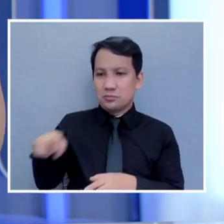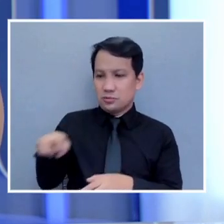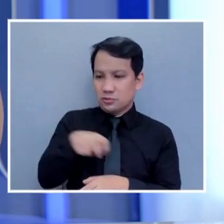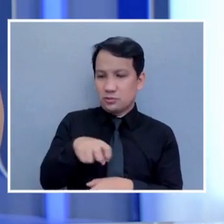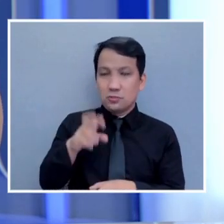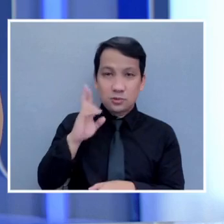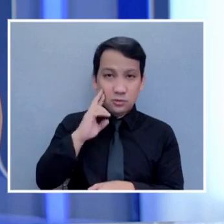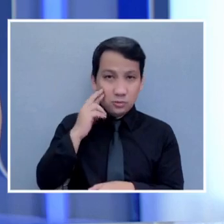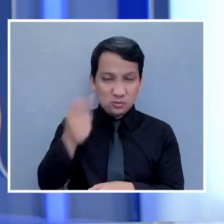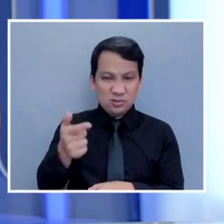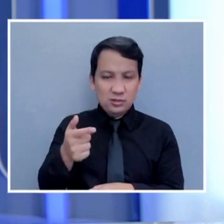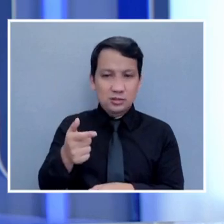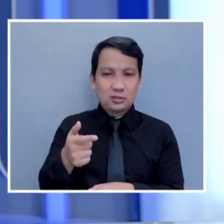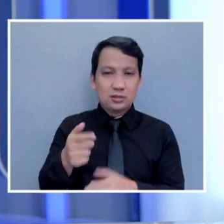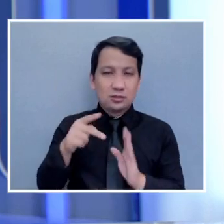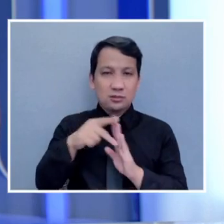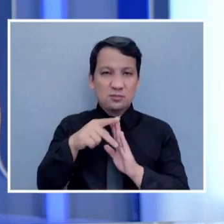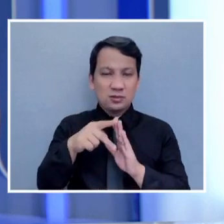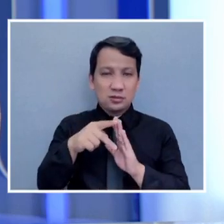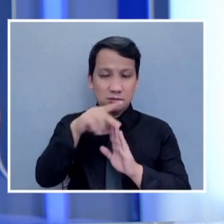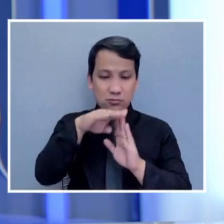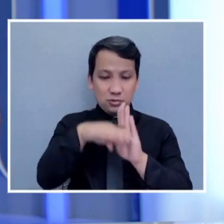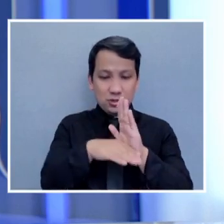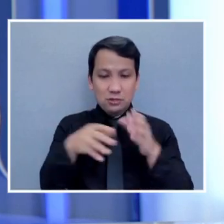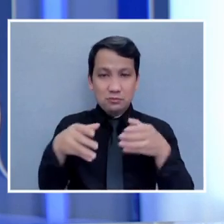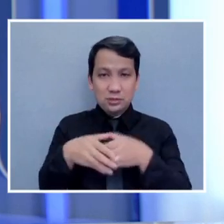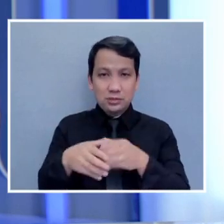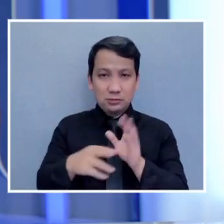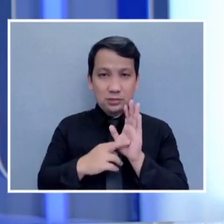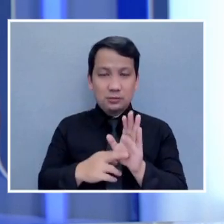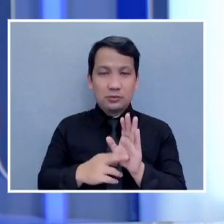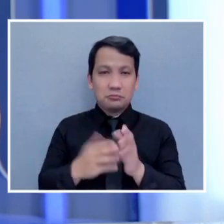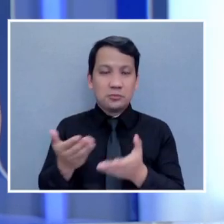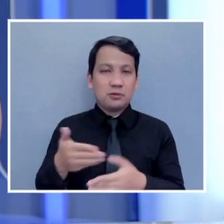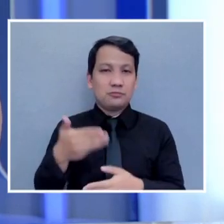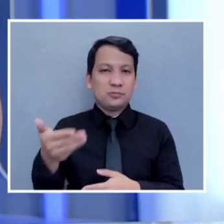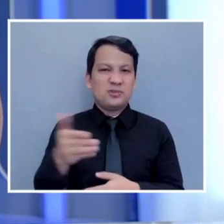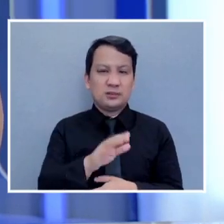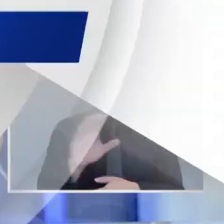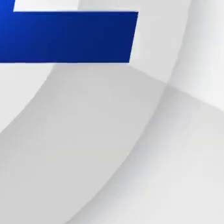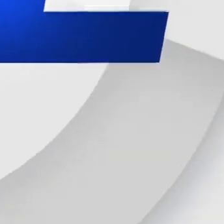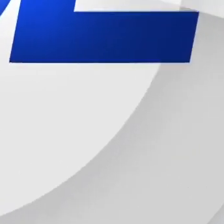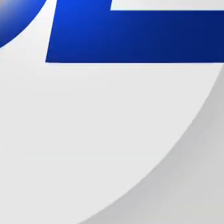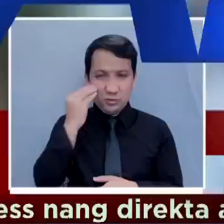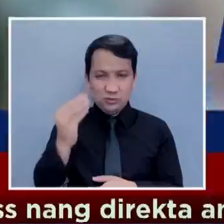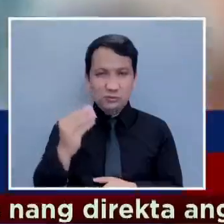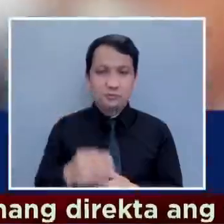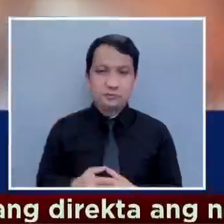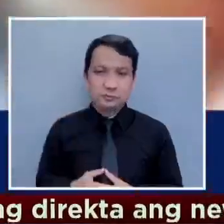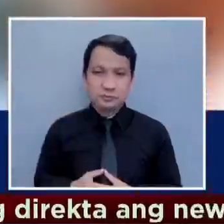Guanzon bilang party list representative. Nagpapatrol, Robert Mano.